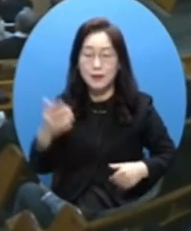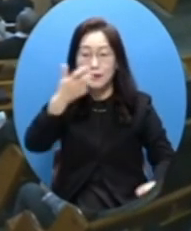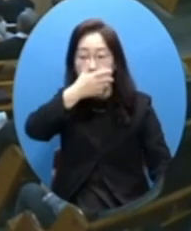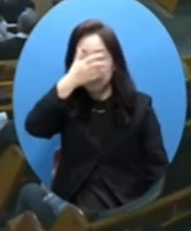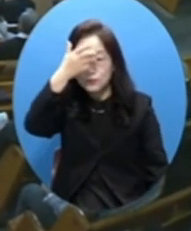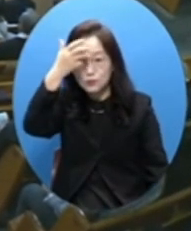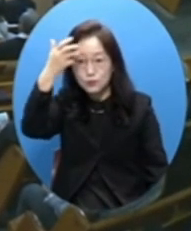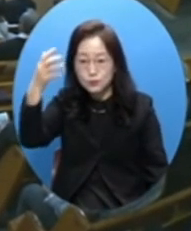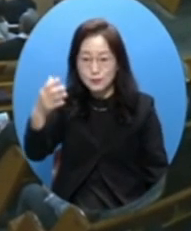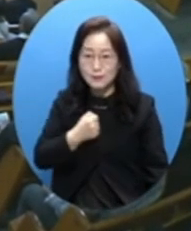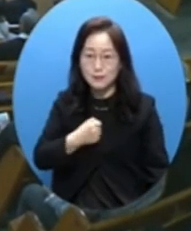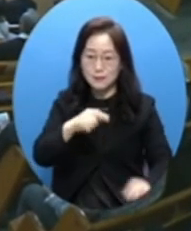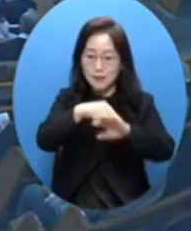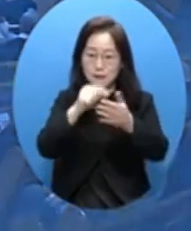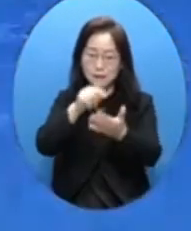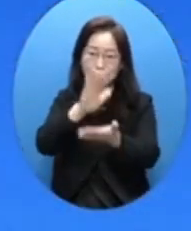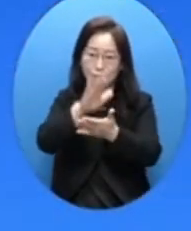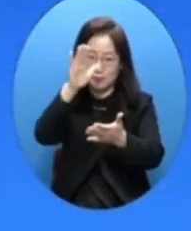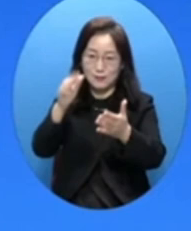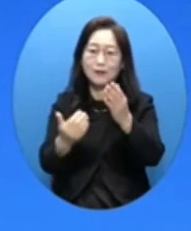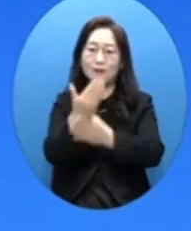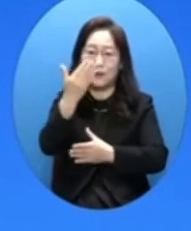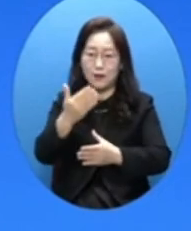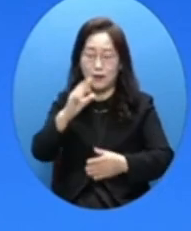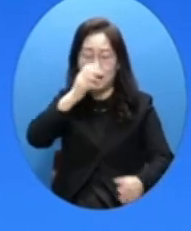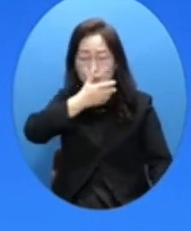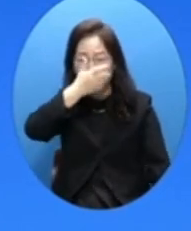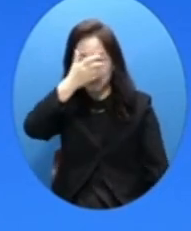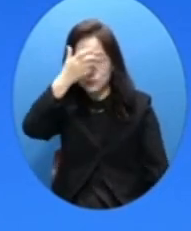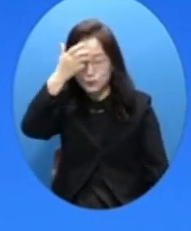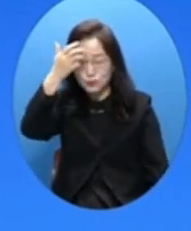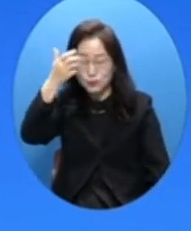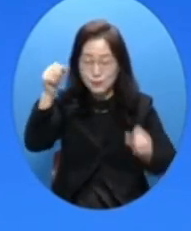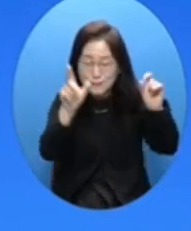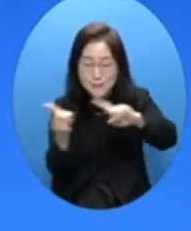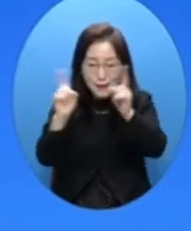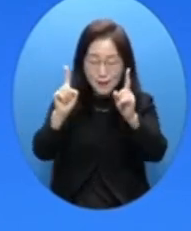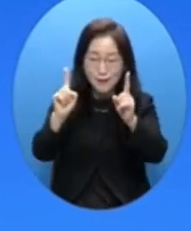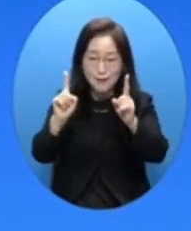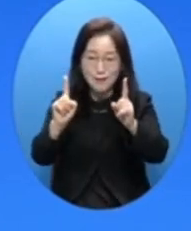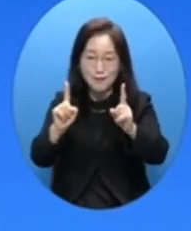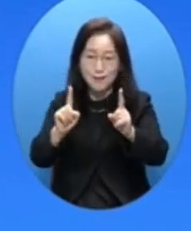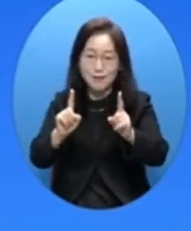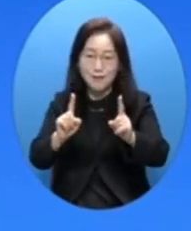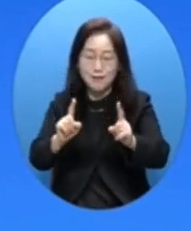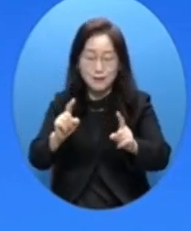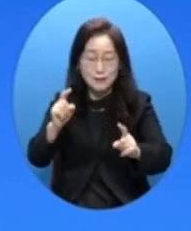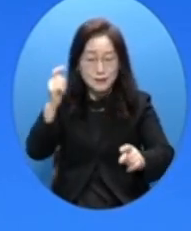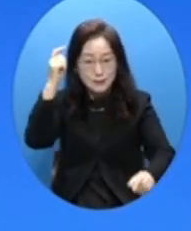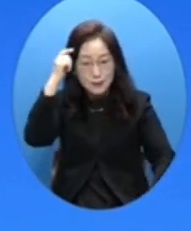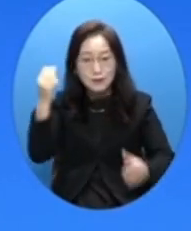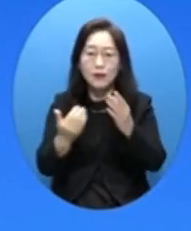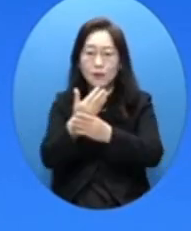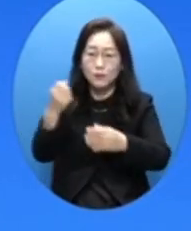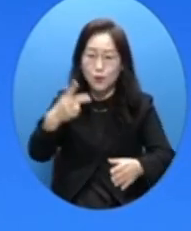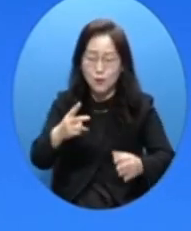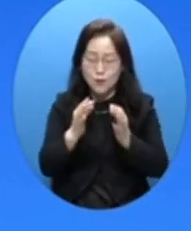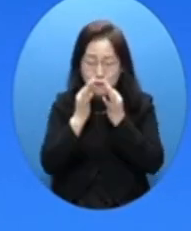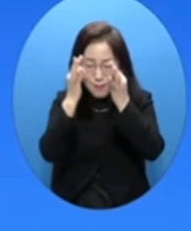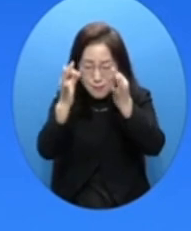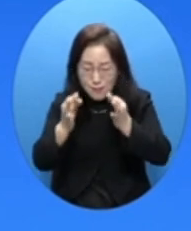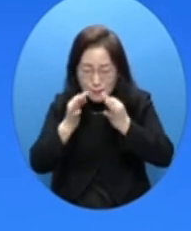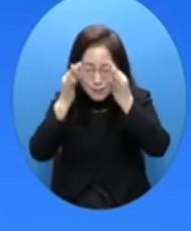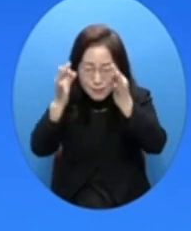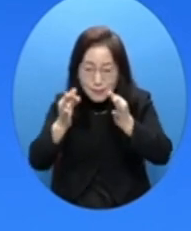꿈을 꿀 때 우리 마음에 열정이 생겨나게 됩니다 꿈을 꿀 때 삶의 의욕이 생겨나게 되고 그 꿈을 이루기 위해서 온갖 노력을